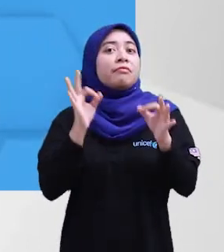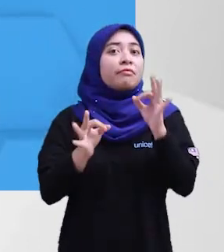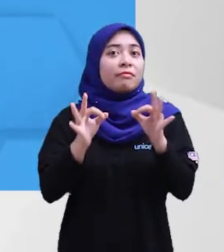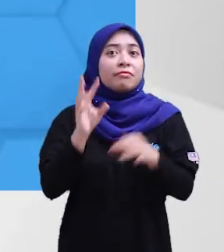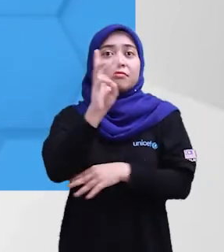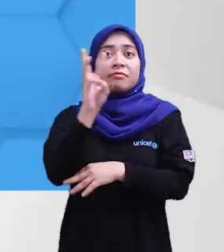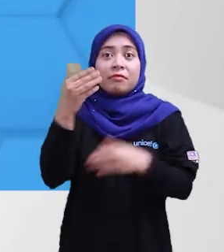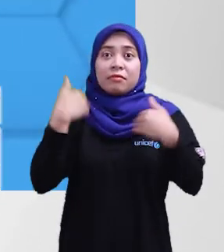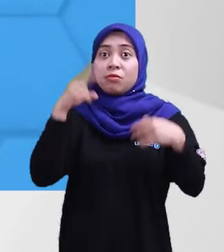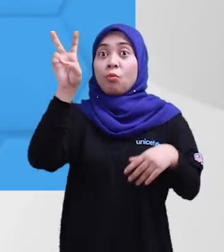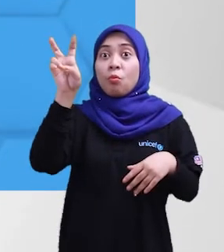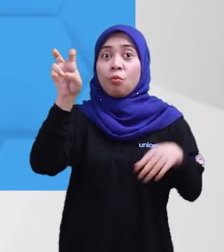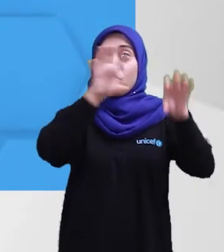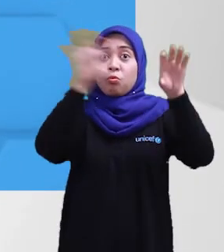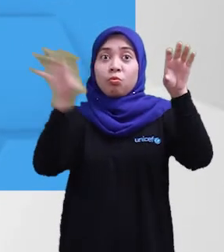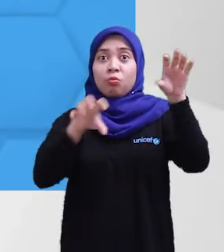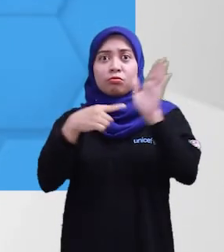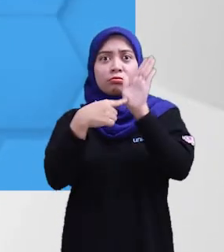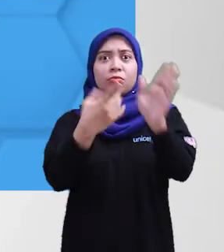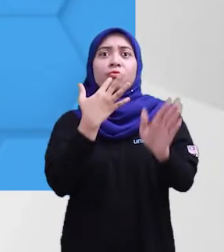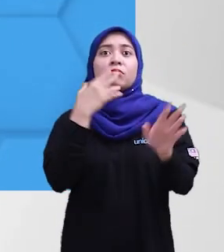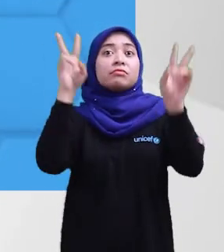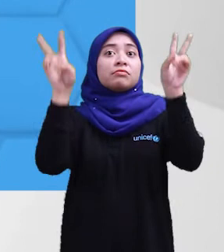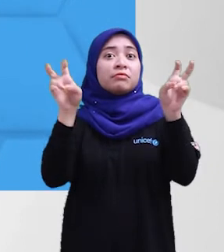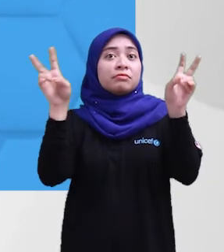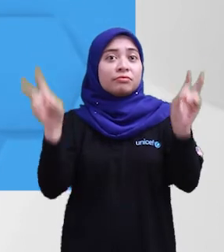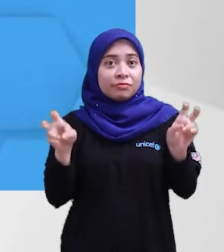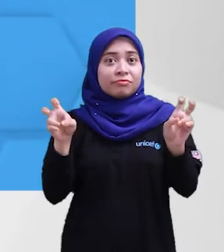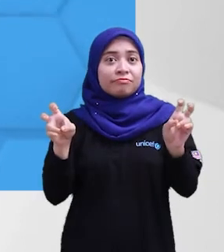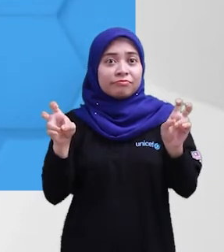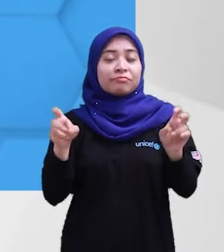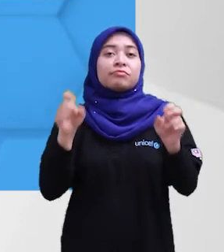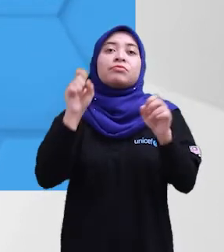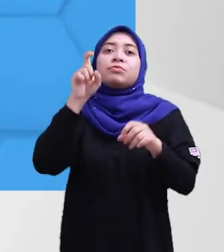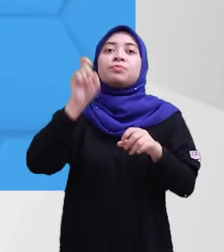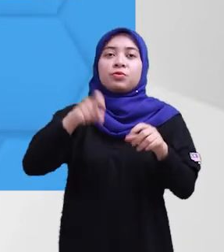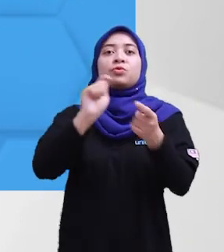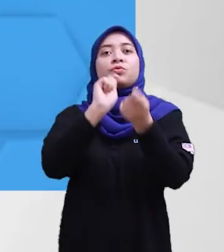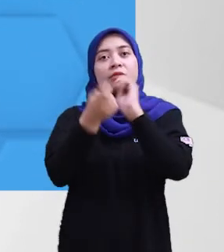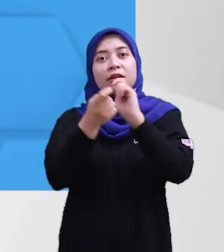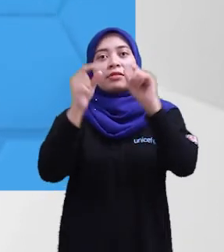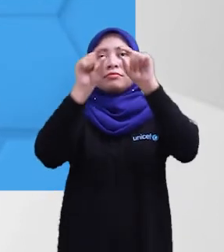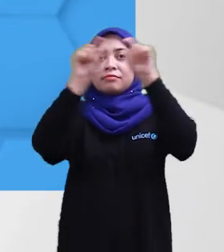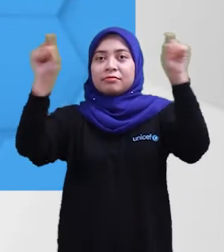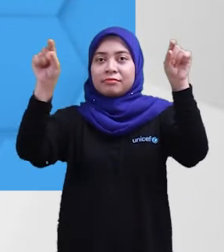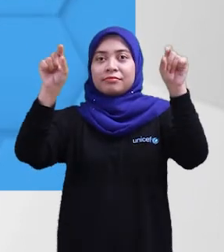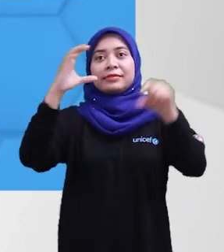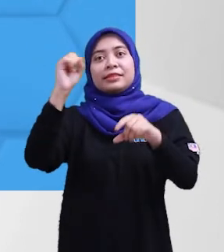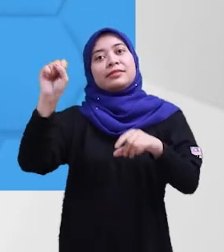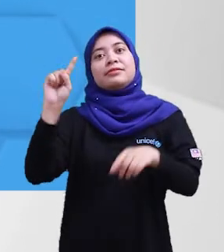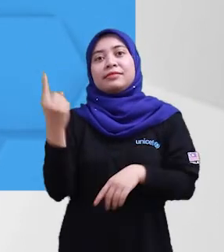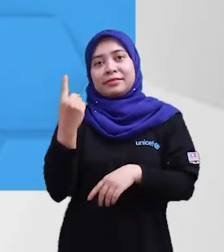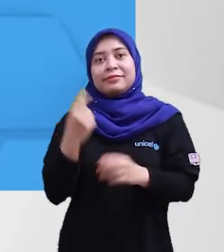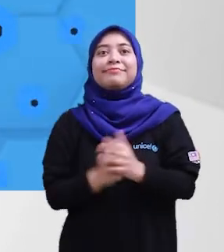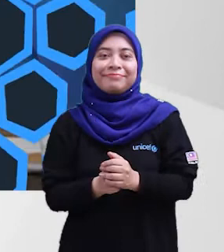jika laman web anda ada 20 halaman. Untuk menukarkan warna tajuk utama, anda cuma perlu tukar satu baris